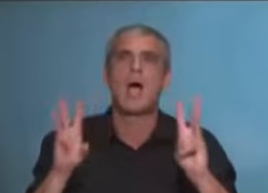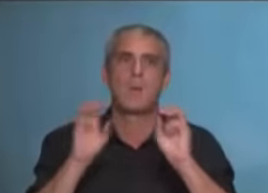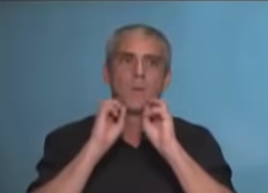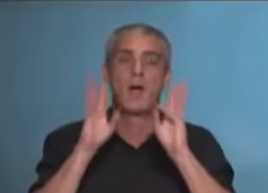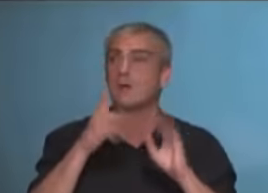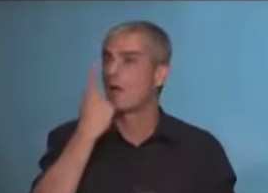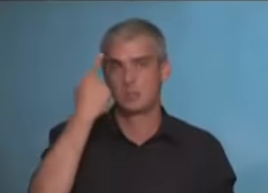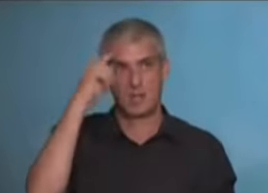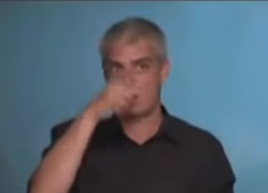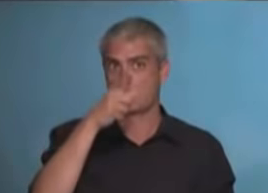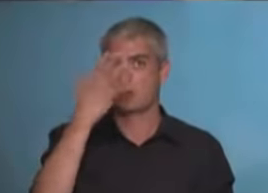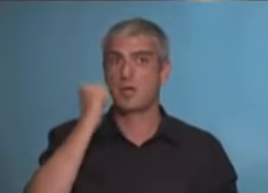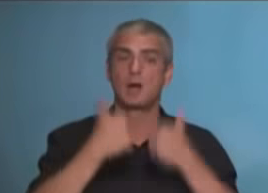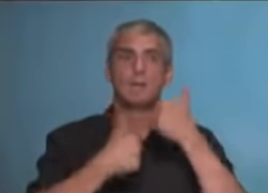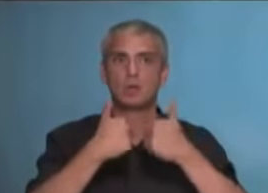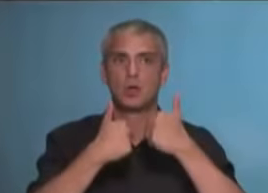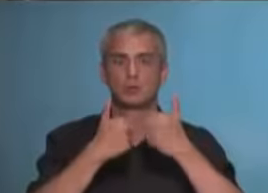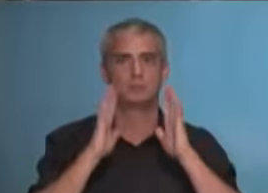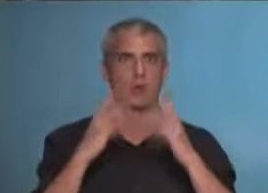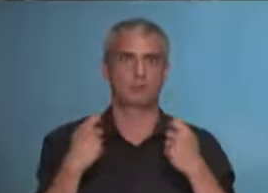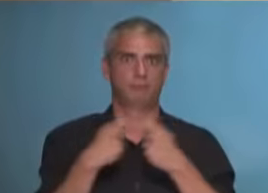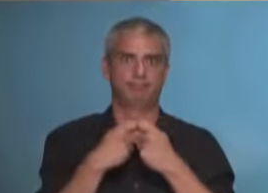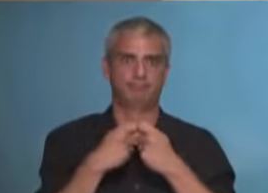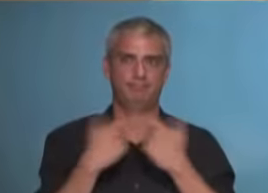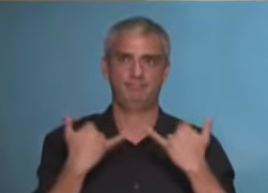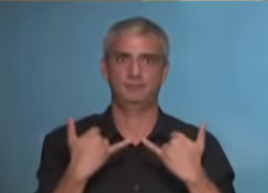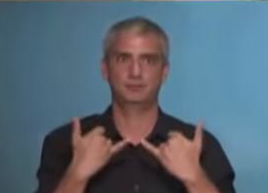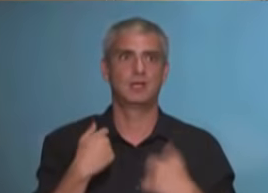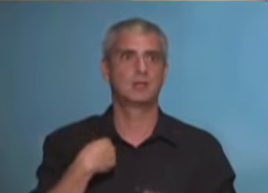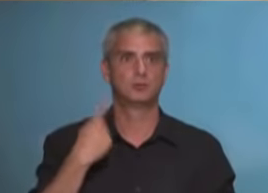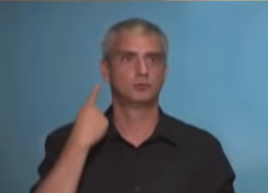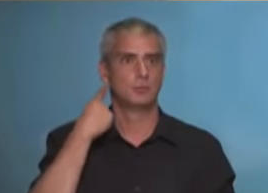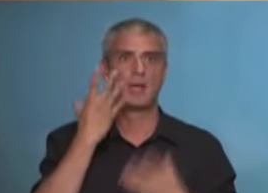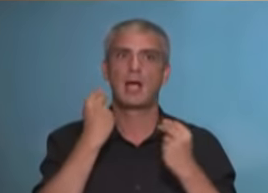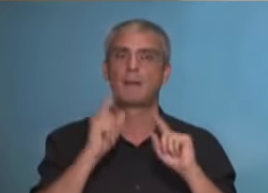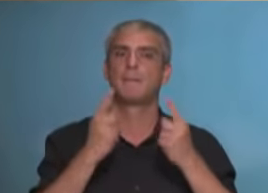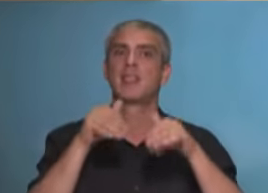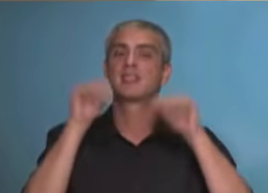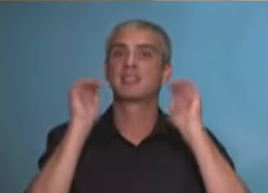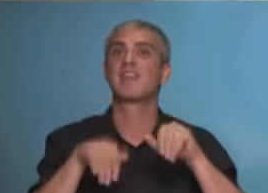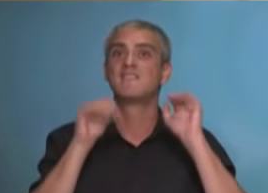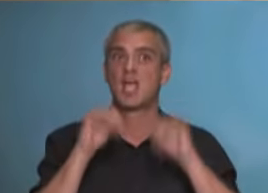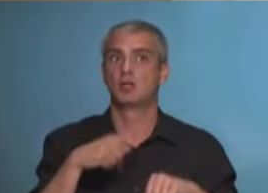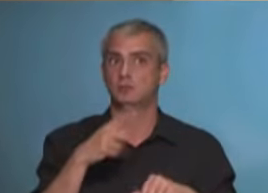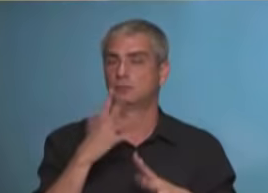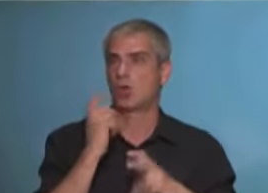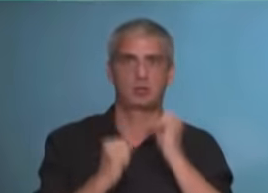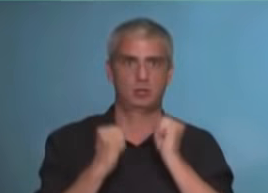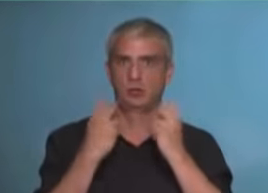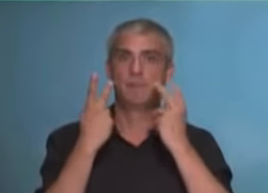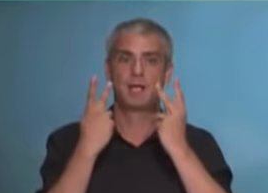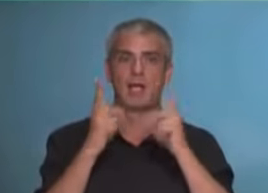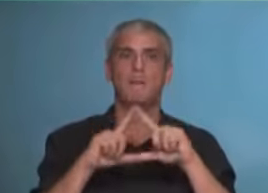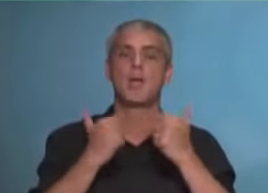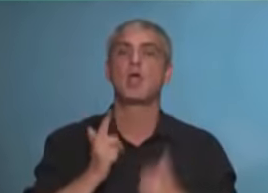אחד הרעיונות שקרבו בתחרות אקטואלי מאוד בימים אלו. אנחנו שומעים לאחרונה על הרבה מקרי טביעות קשים מאוד, בעיקר